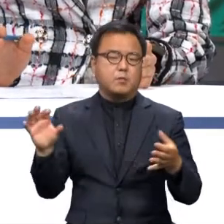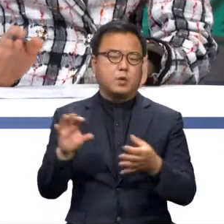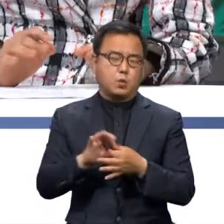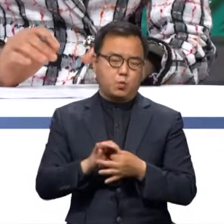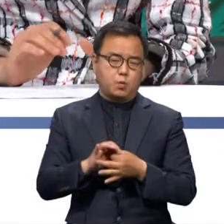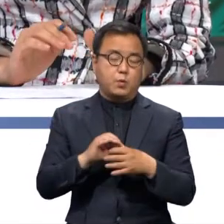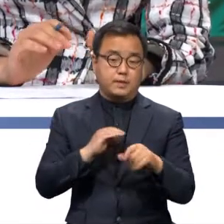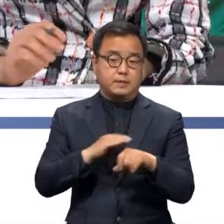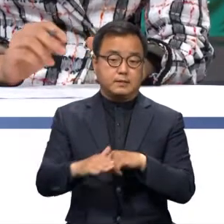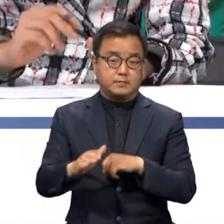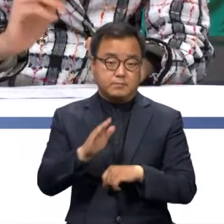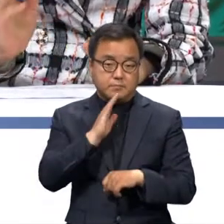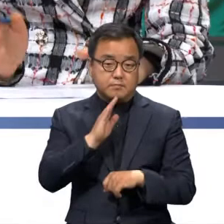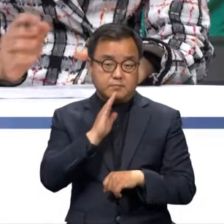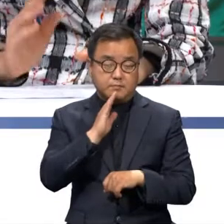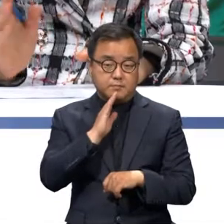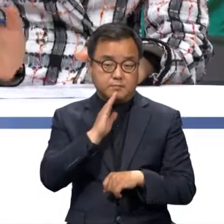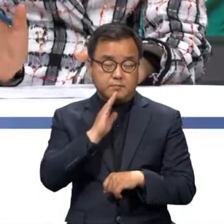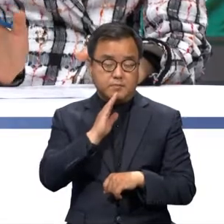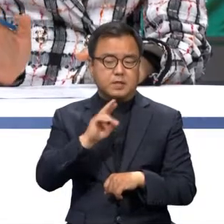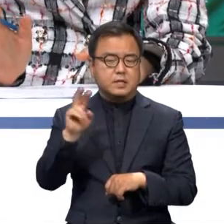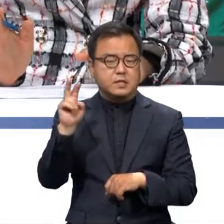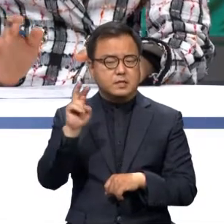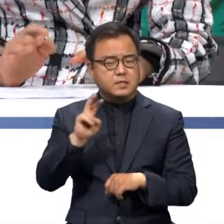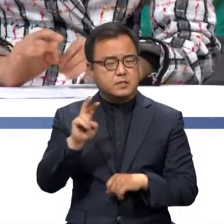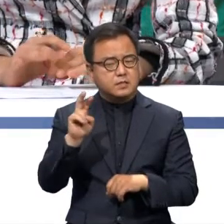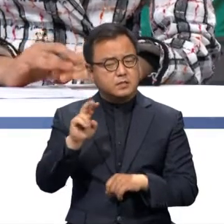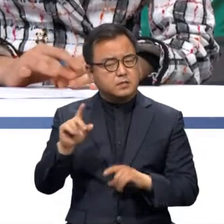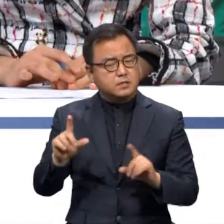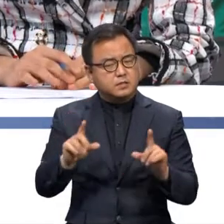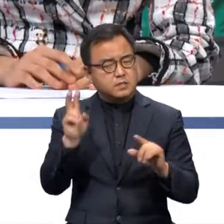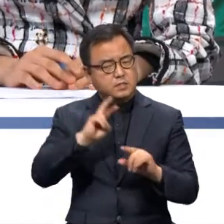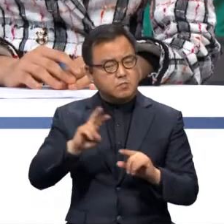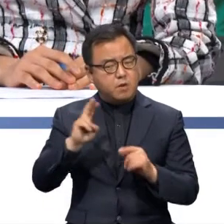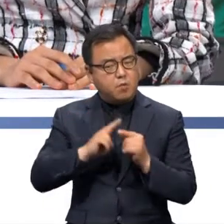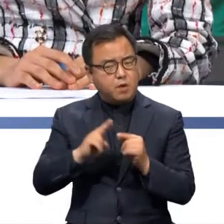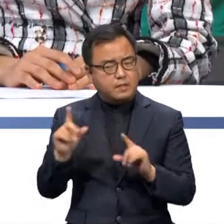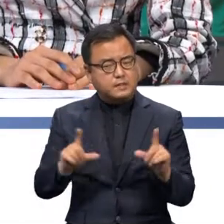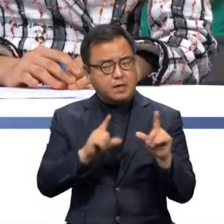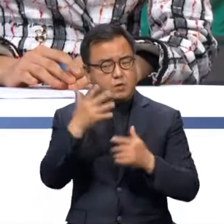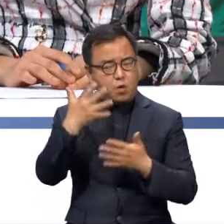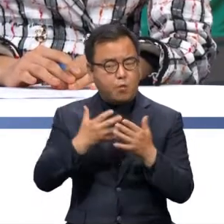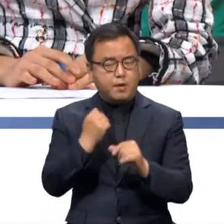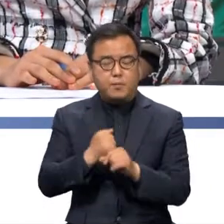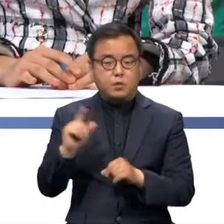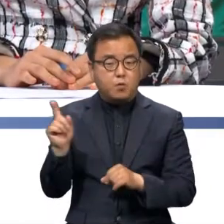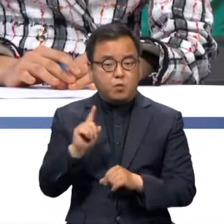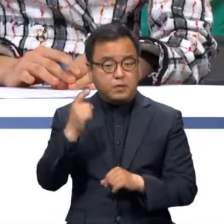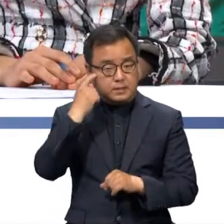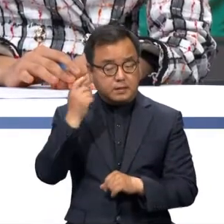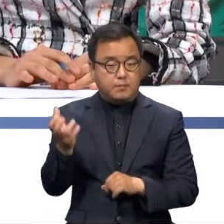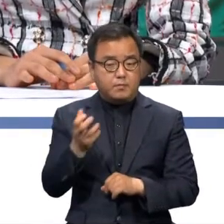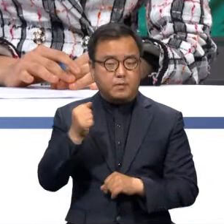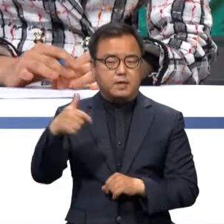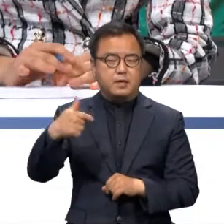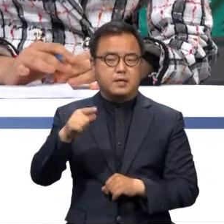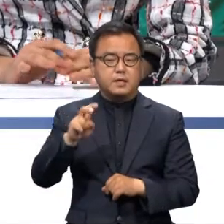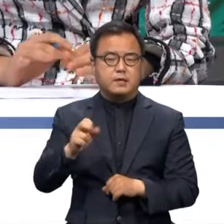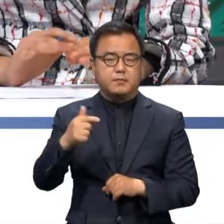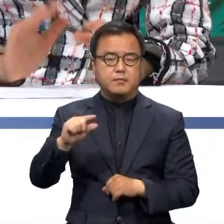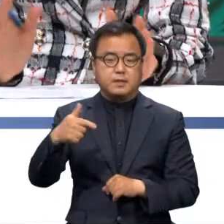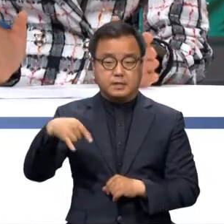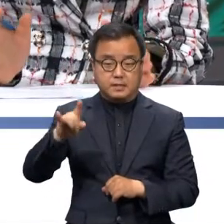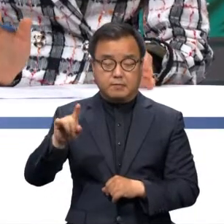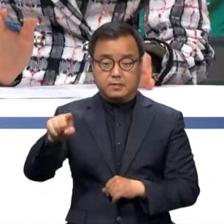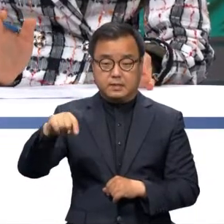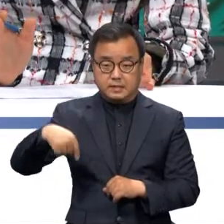보니까 음악가의 삶을 영화로 만든다면 어떨까라는 생각을 해봤는데요. 네. 그래서 지휘자 금난세에게 훗날 자신의 삶을